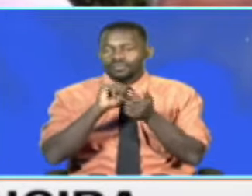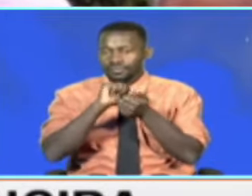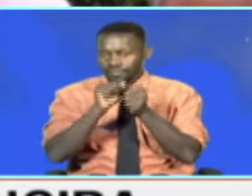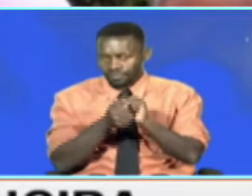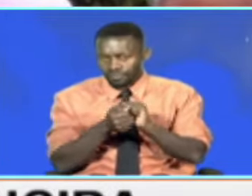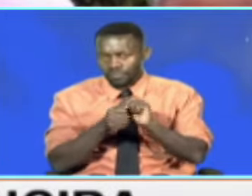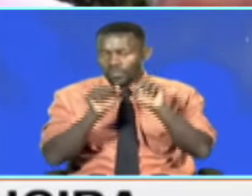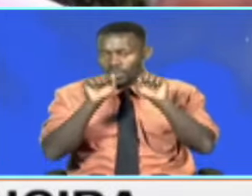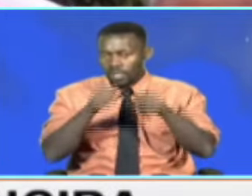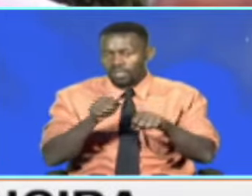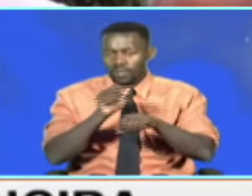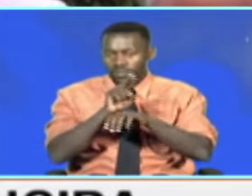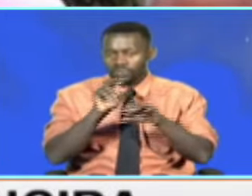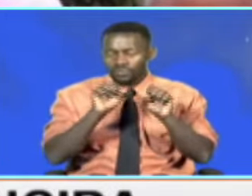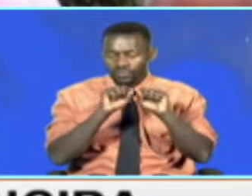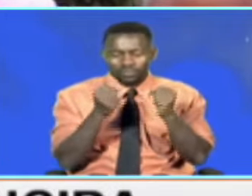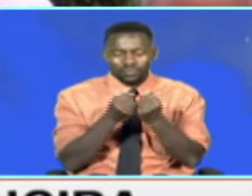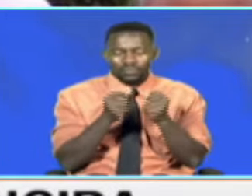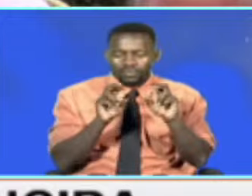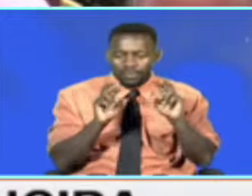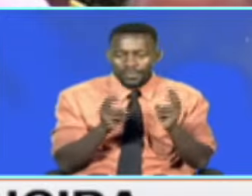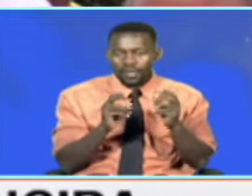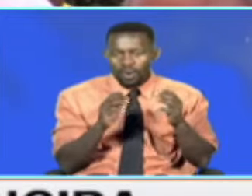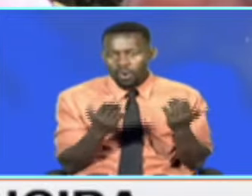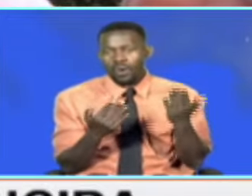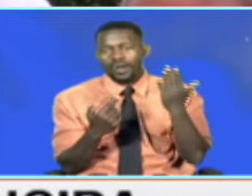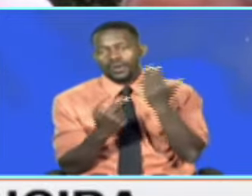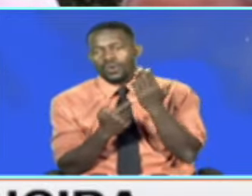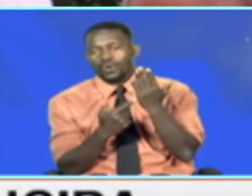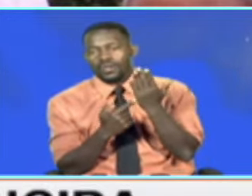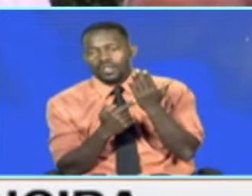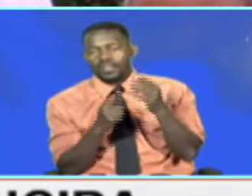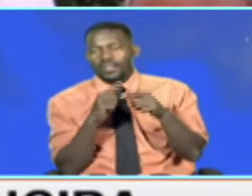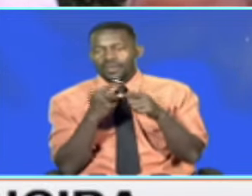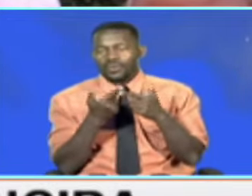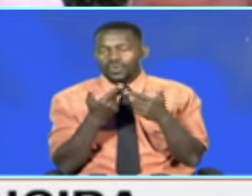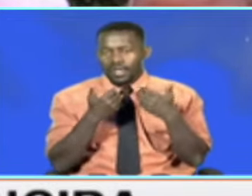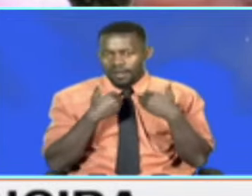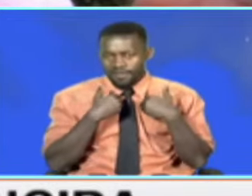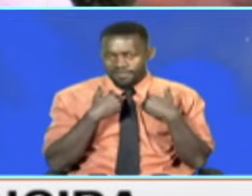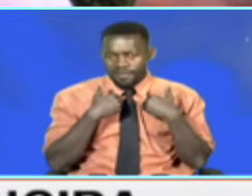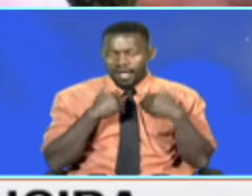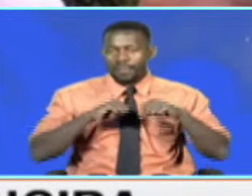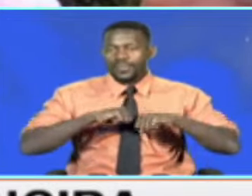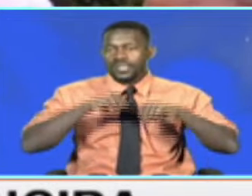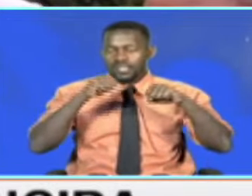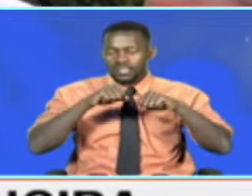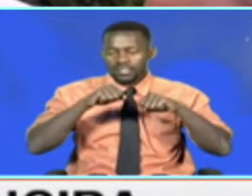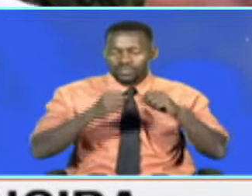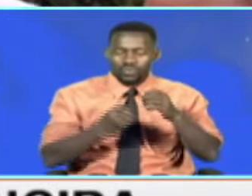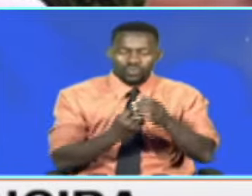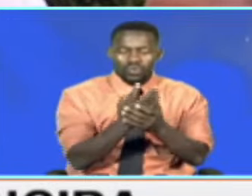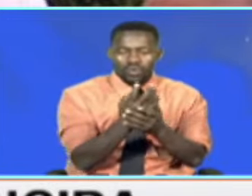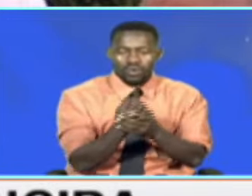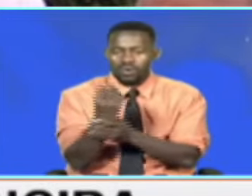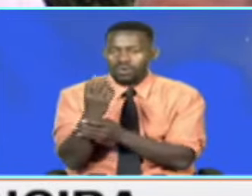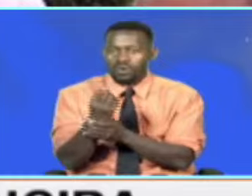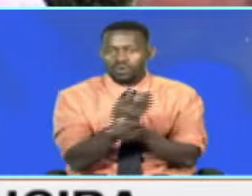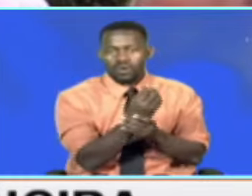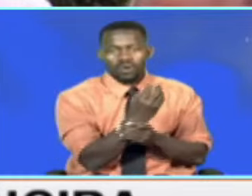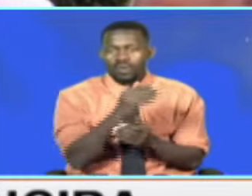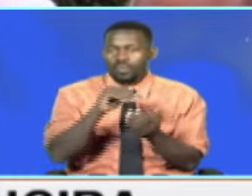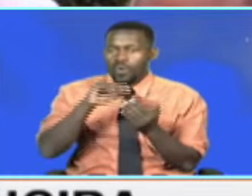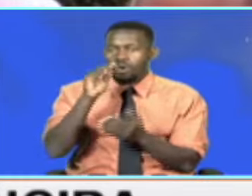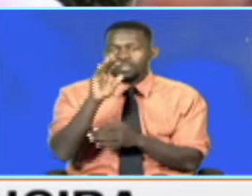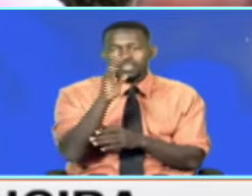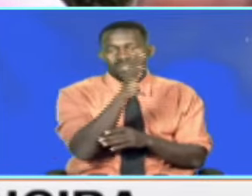social media au technology zile ziko, tunaweza kuwa na uwezo wa kupanda miti mingi, tunaweza kuwa na uwezo wa